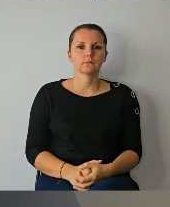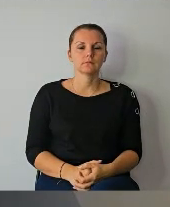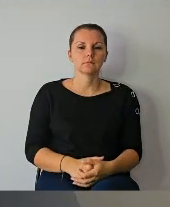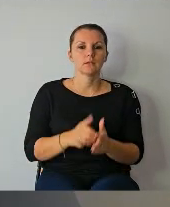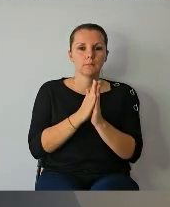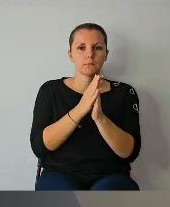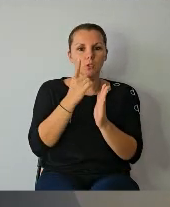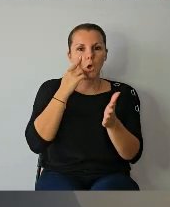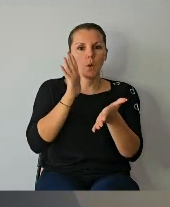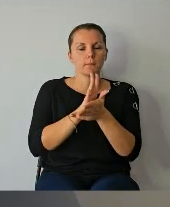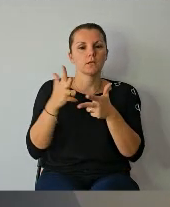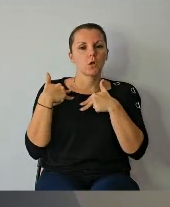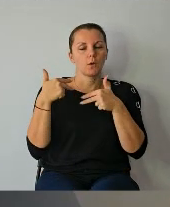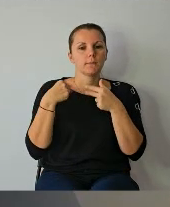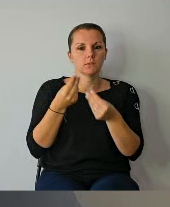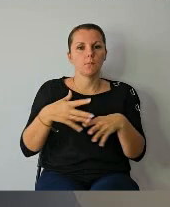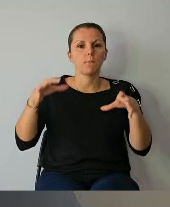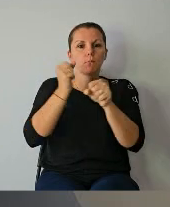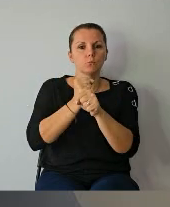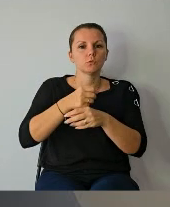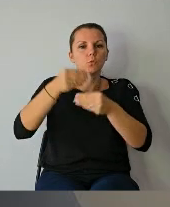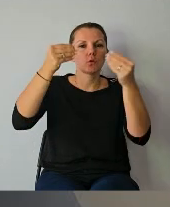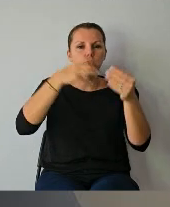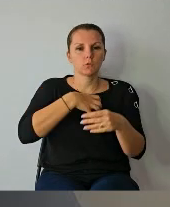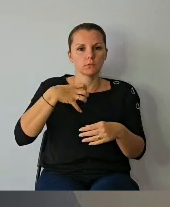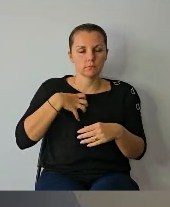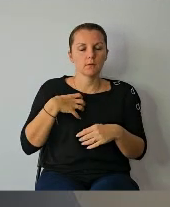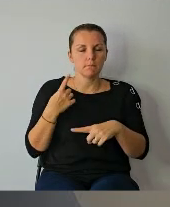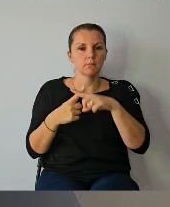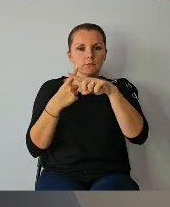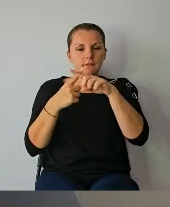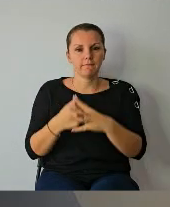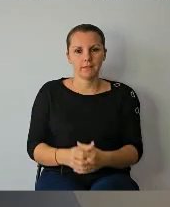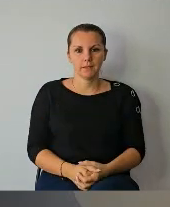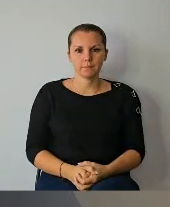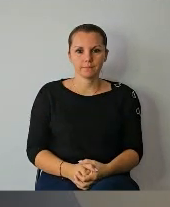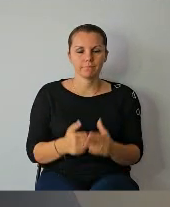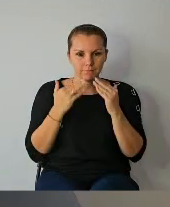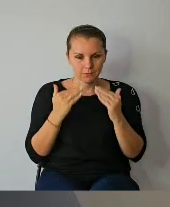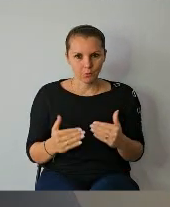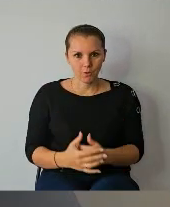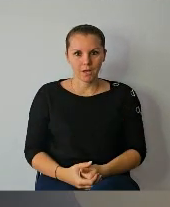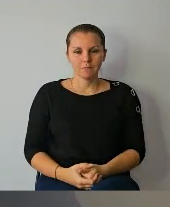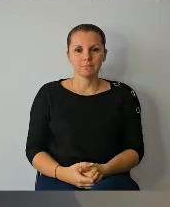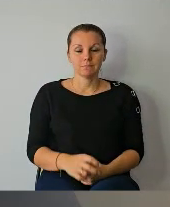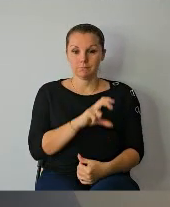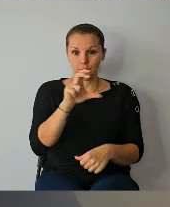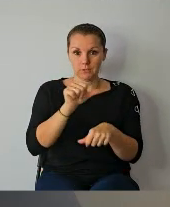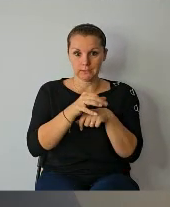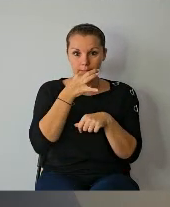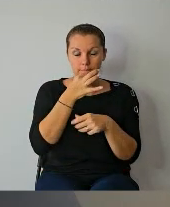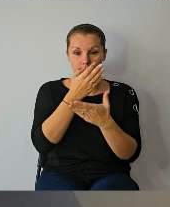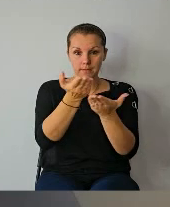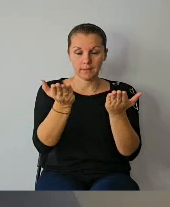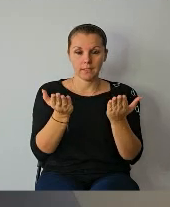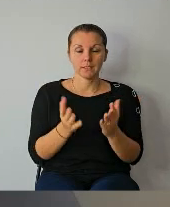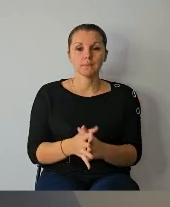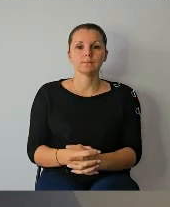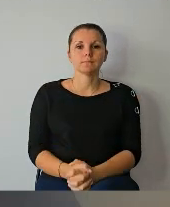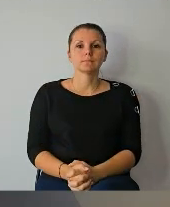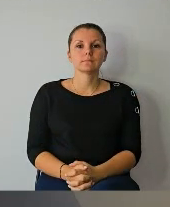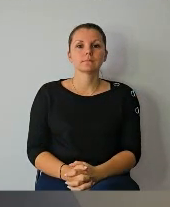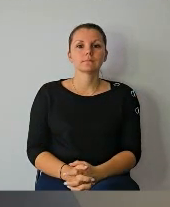Opinie Komisji Budżetu i Rozwoju Gospodarczego. Opinia komisji pozytywna. Dziękuję. Czy są jakieś pytania do przedstawionej